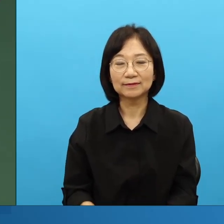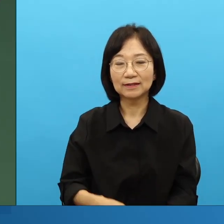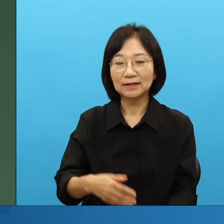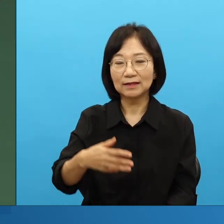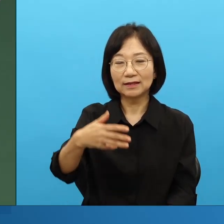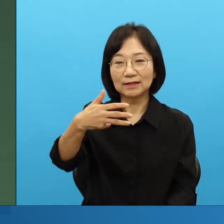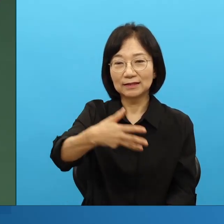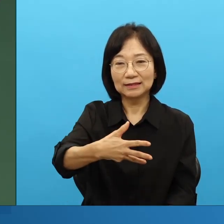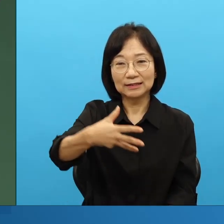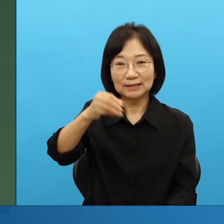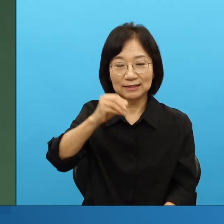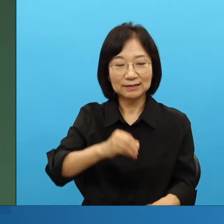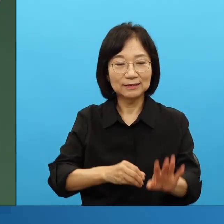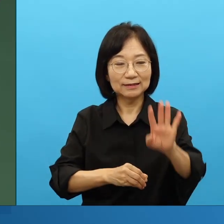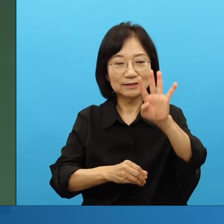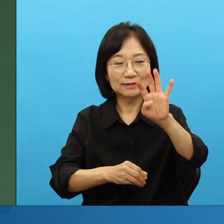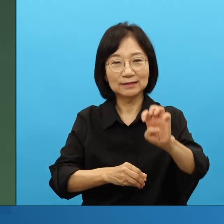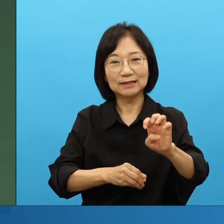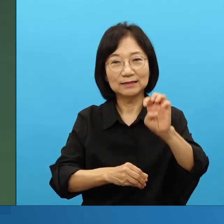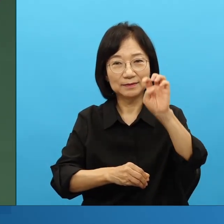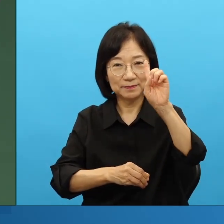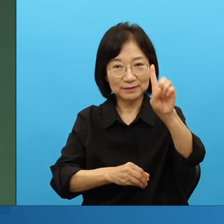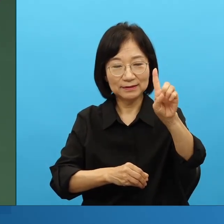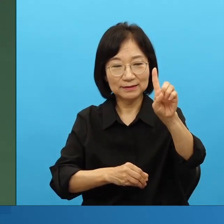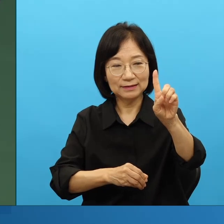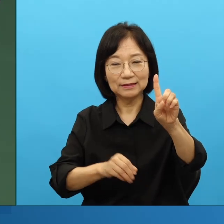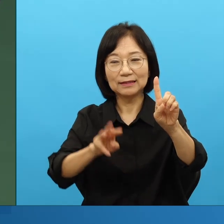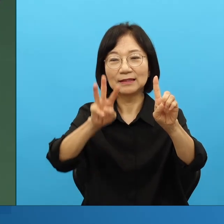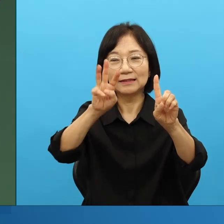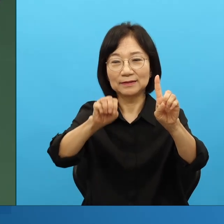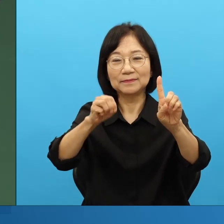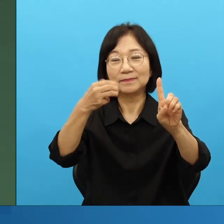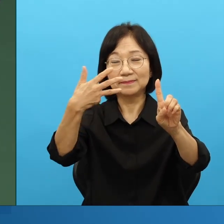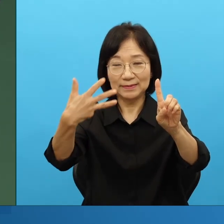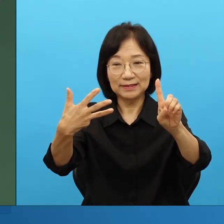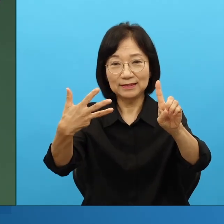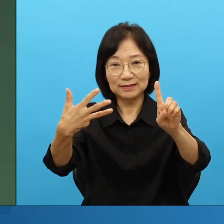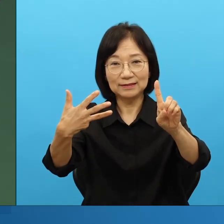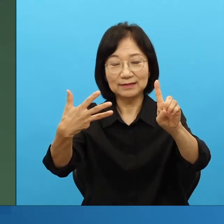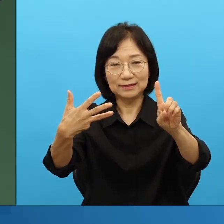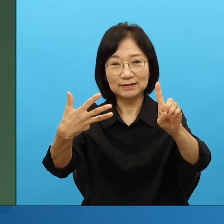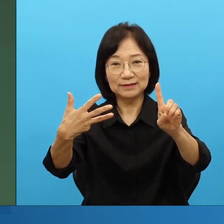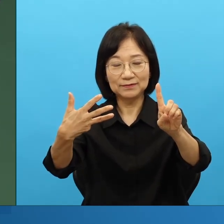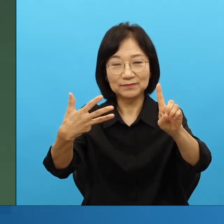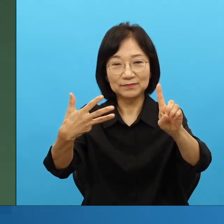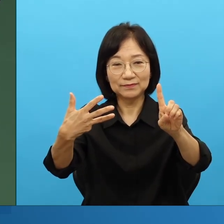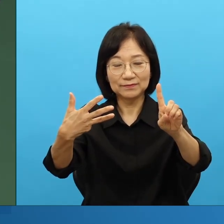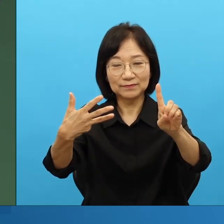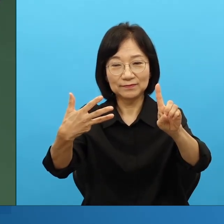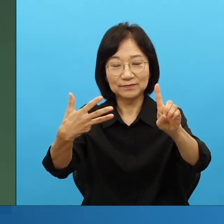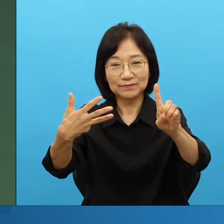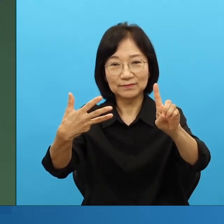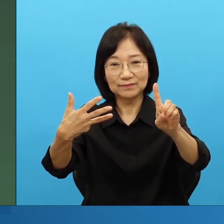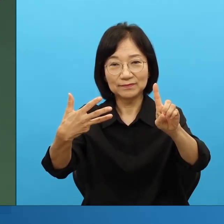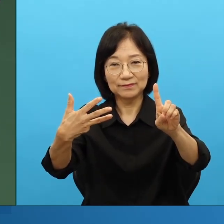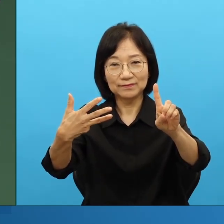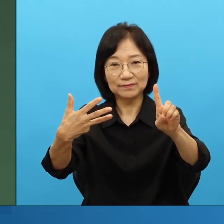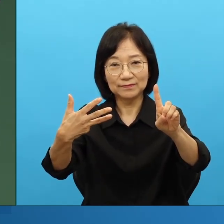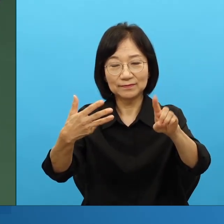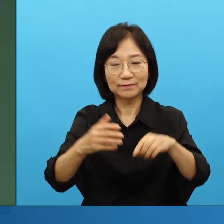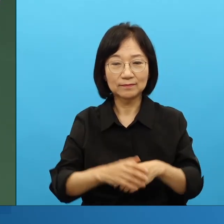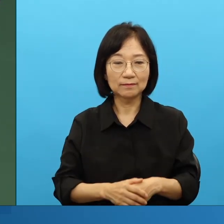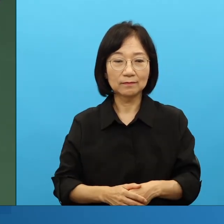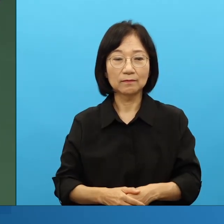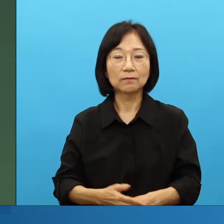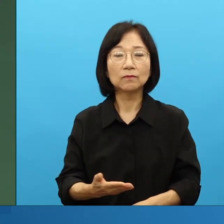창세기 41장 38절 하나만 예를 드렸잖아요. 创世记41章38节，只举一个例子。 진짜 믿으셔야 됩니다. 真的要相信。 아무런 말 없이